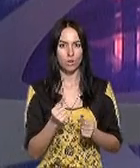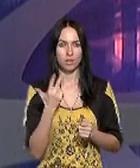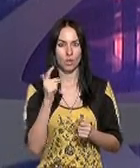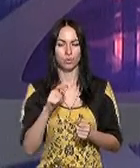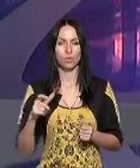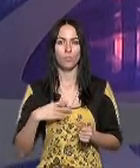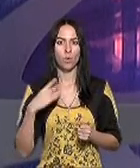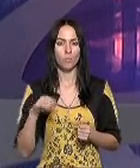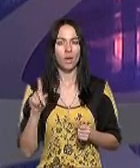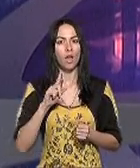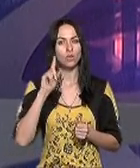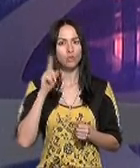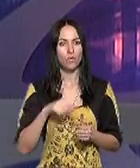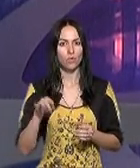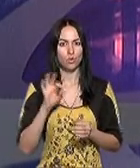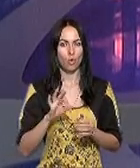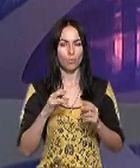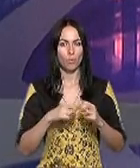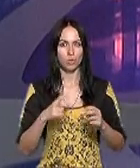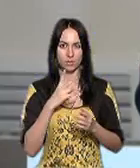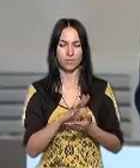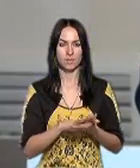розслідування? Анастасія Посохова продовжить.